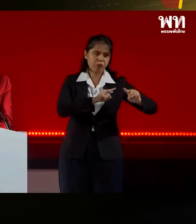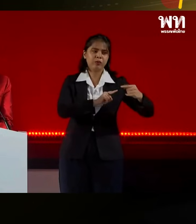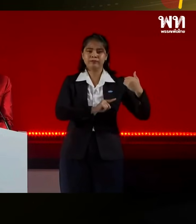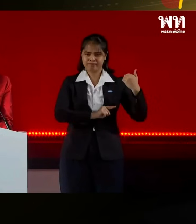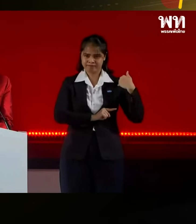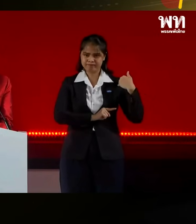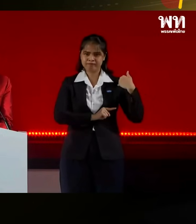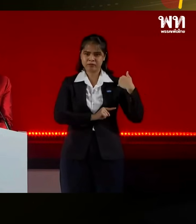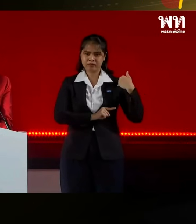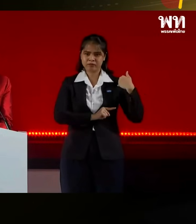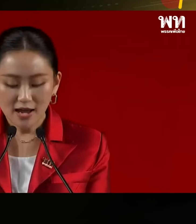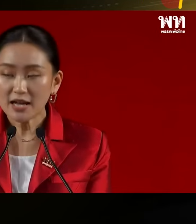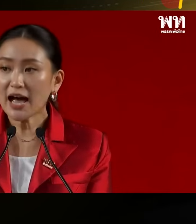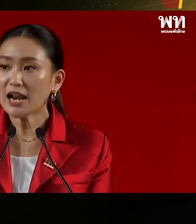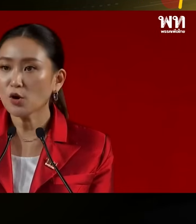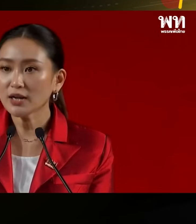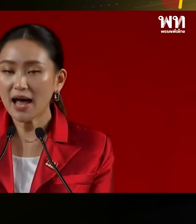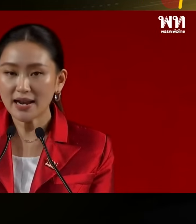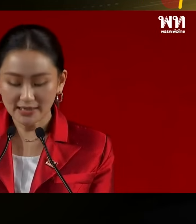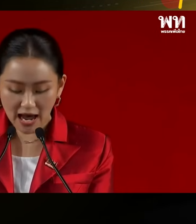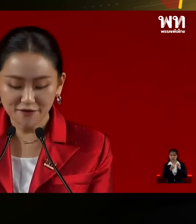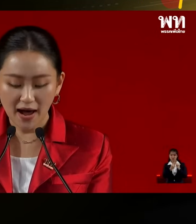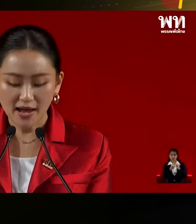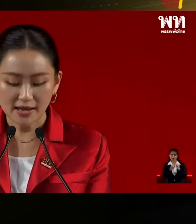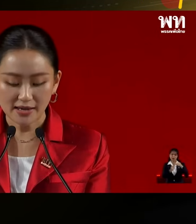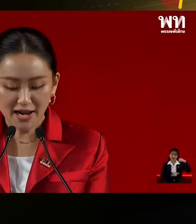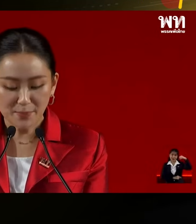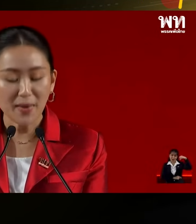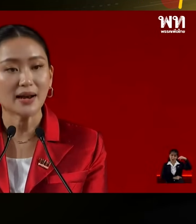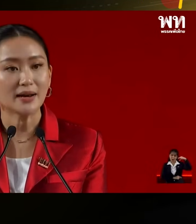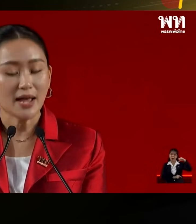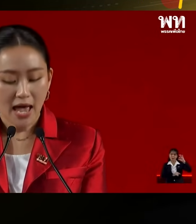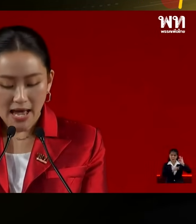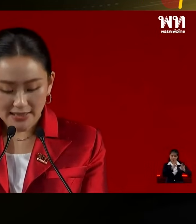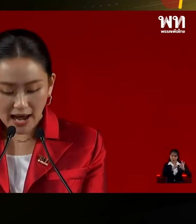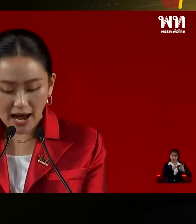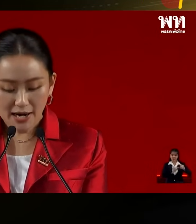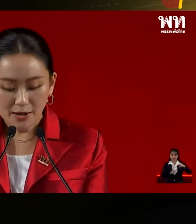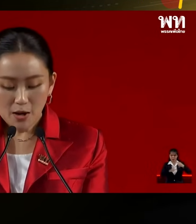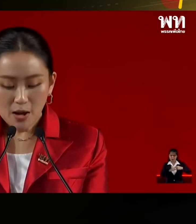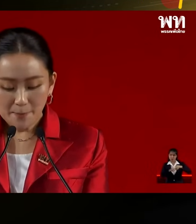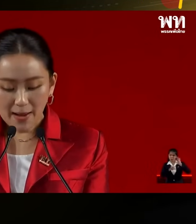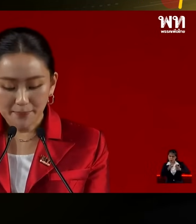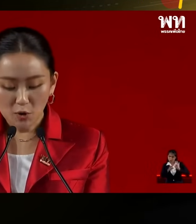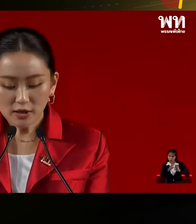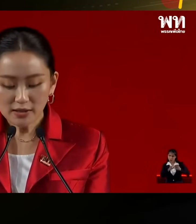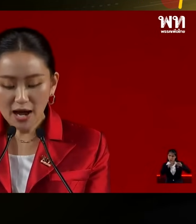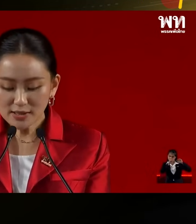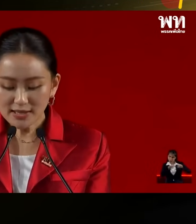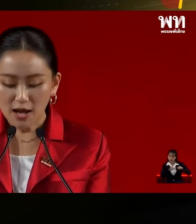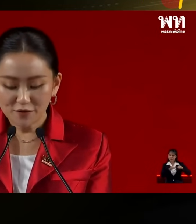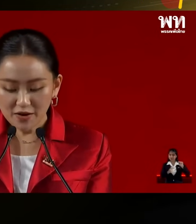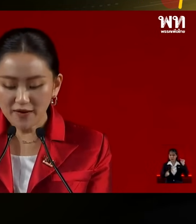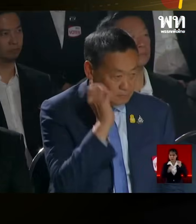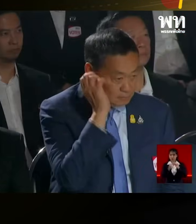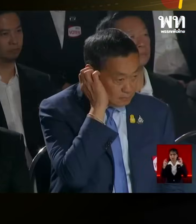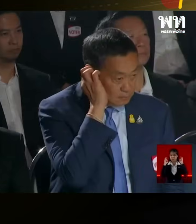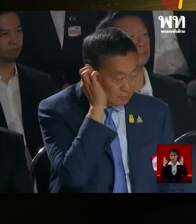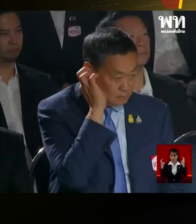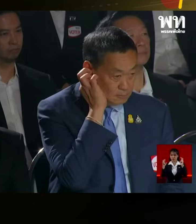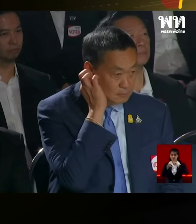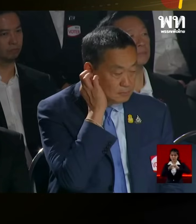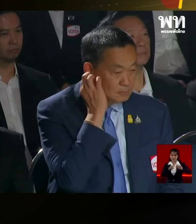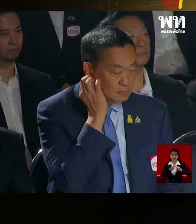หลายคนอาจจะไม่ชอบแต่ว่าท่านก็ทำงานได้ดีนะเป็นรัฐมนตรีหลายสมัยถูกไหมครับแล้วคุณสรวงเทียนทองซึ่งผม